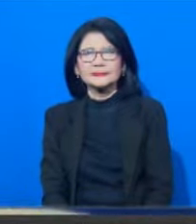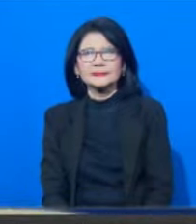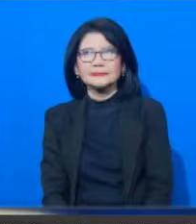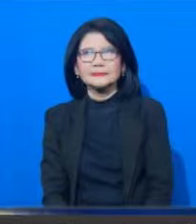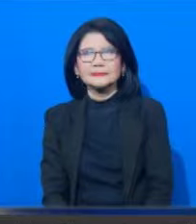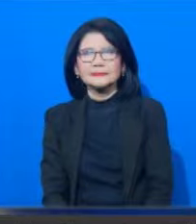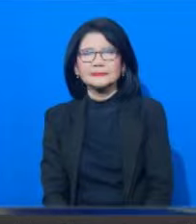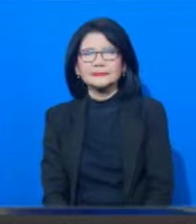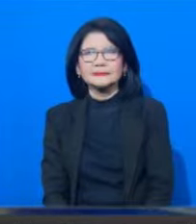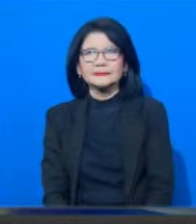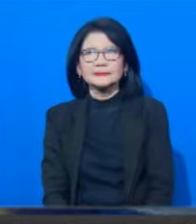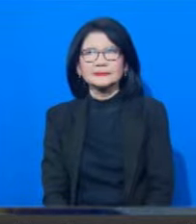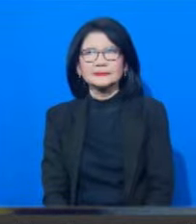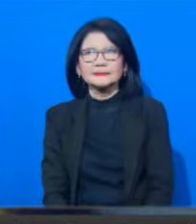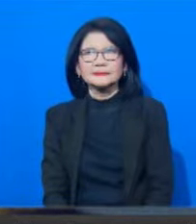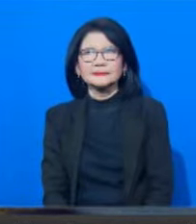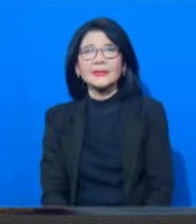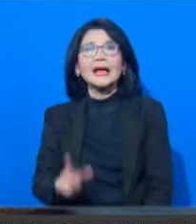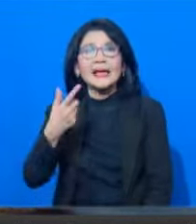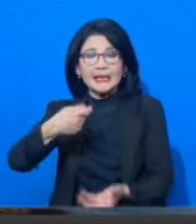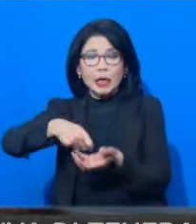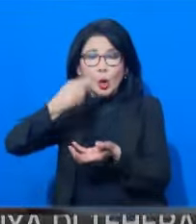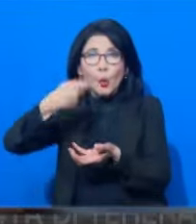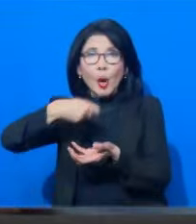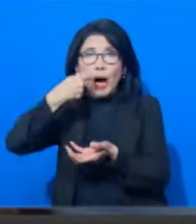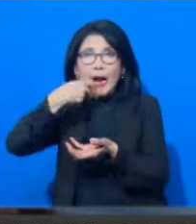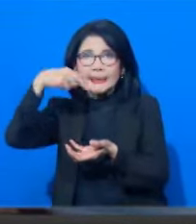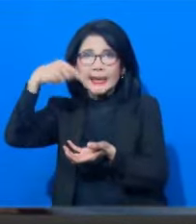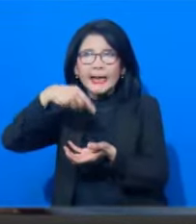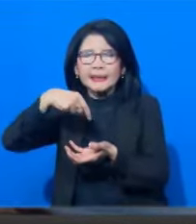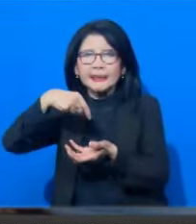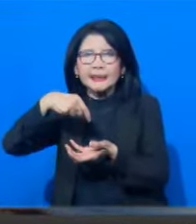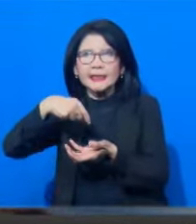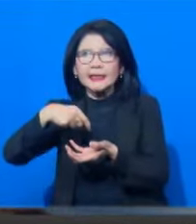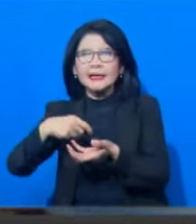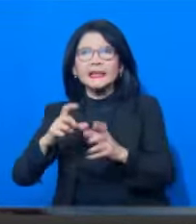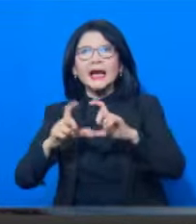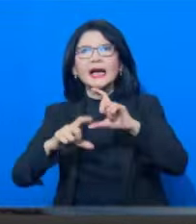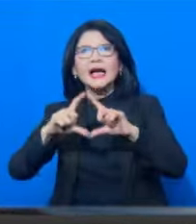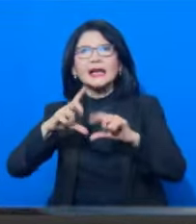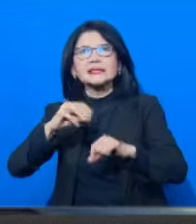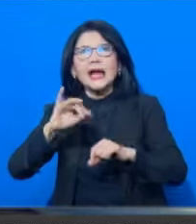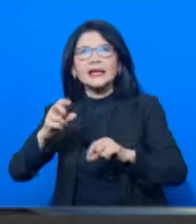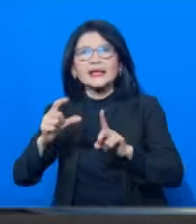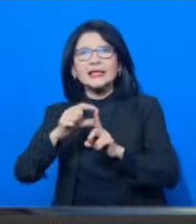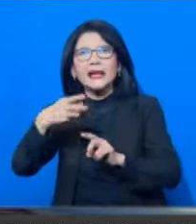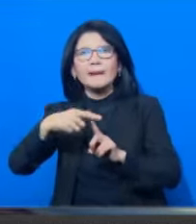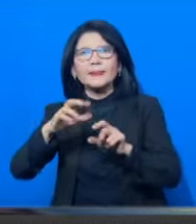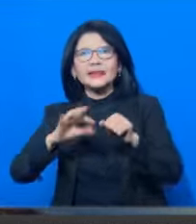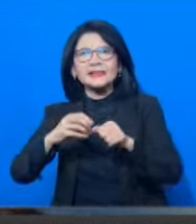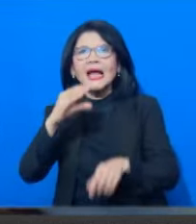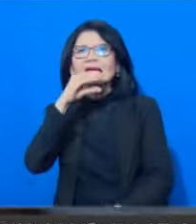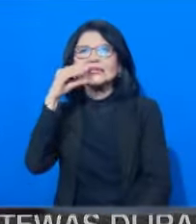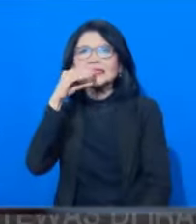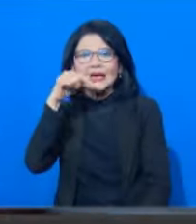Jadi, dari kuahnya ini adalah saripati petisnya, jadi pertaruhannya tahu campur itu di